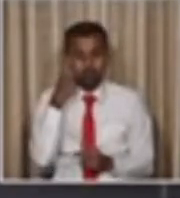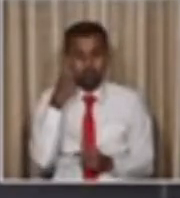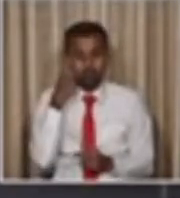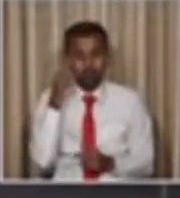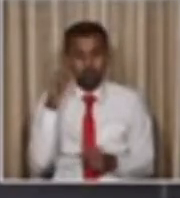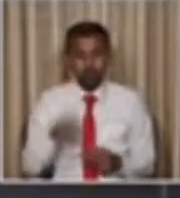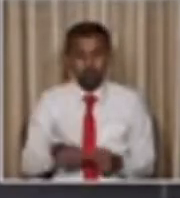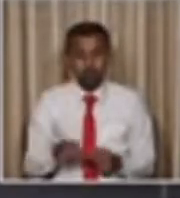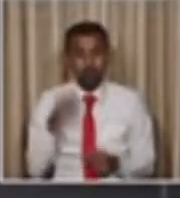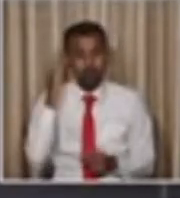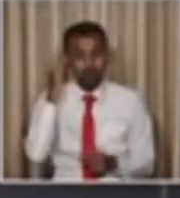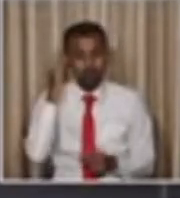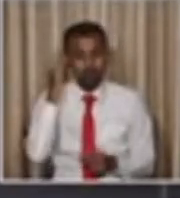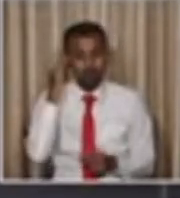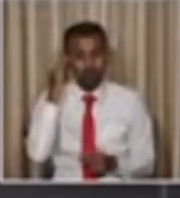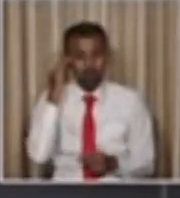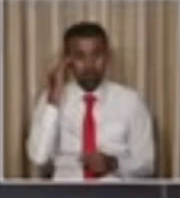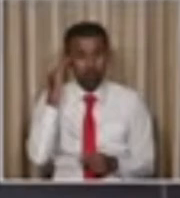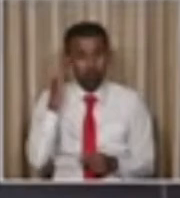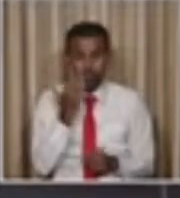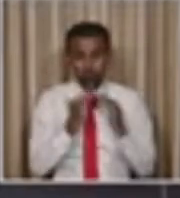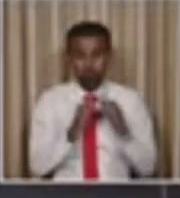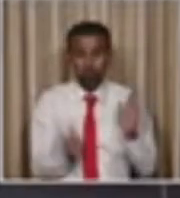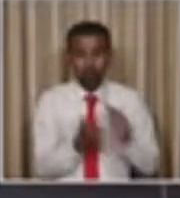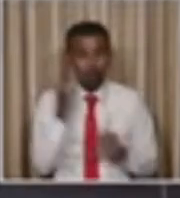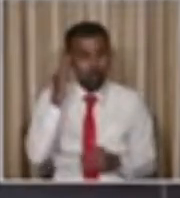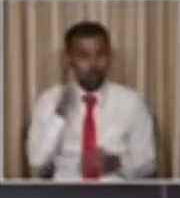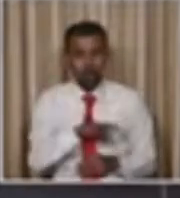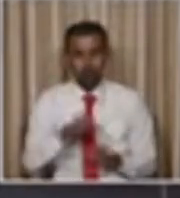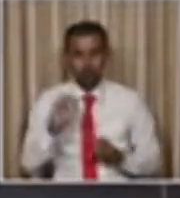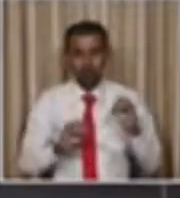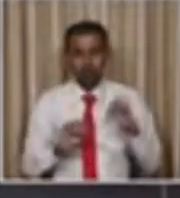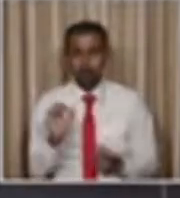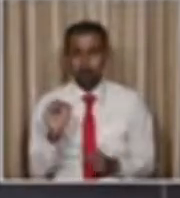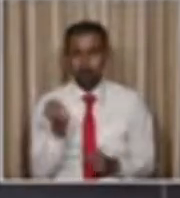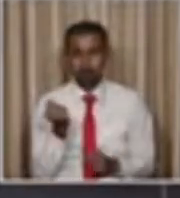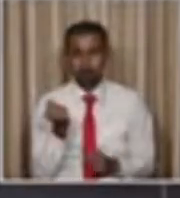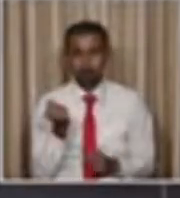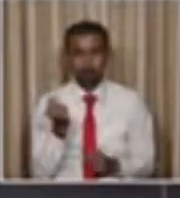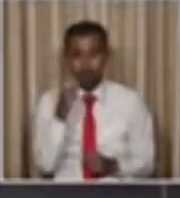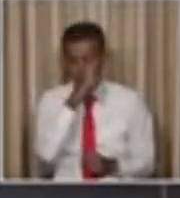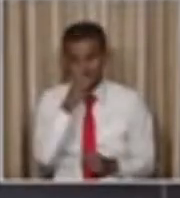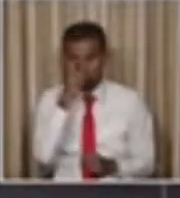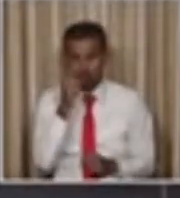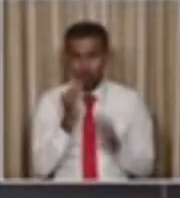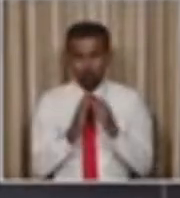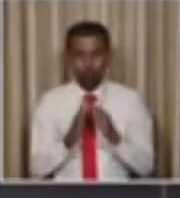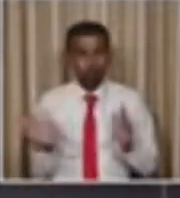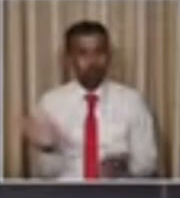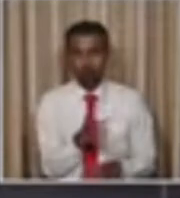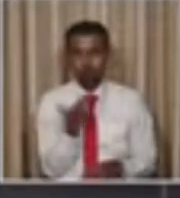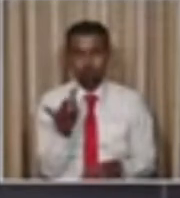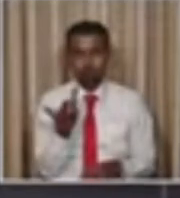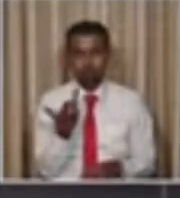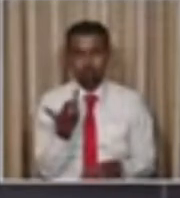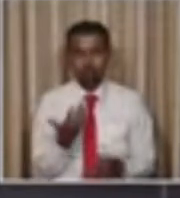එකෙන් කාන්ත මේ දැරිවියෝ ඉස්කෝලේ යන ගැහණු ළමයින් 150ක් මාසිකව ඉස්කෝලේ යන්නේ නැහැ ඉගෙනුම